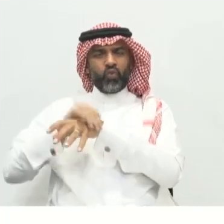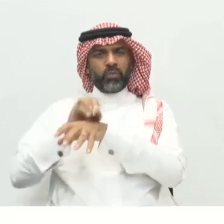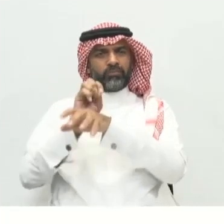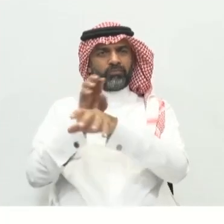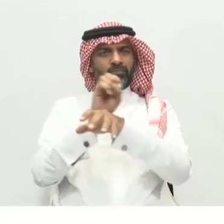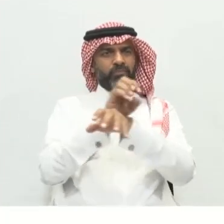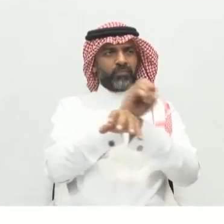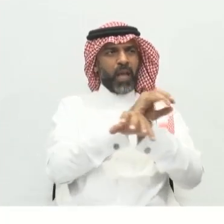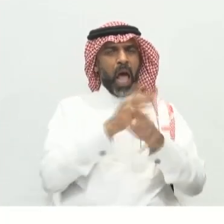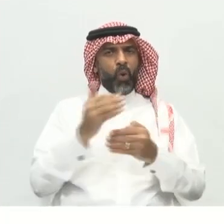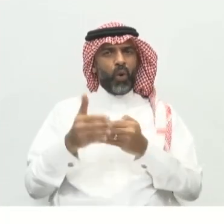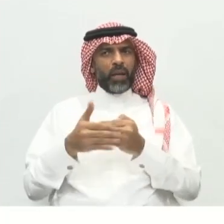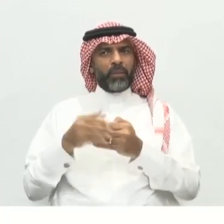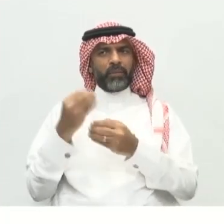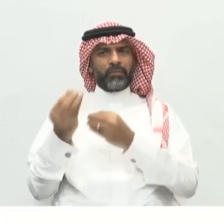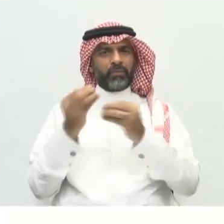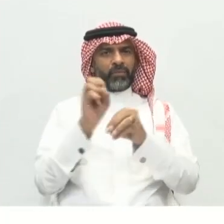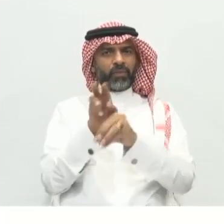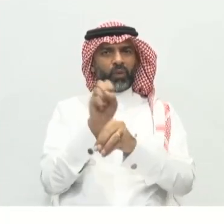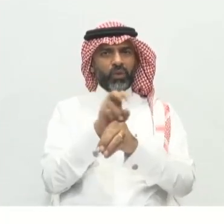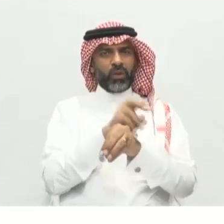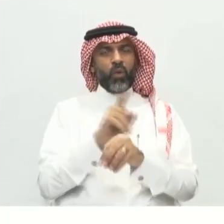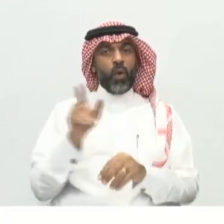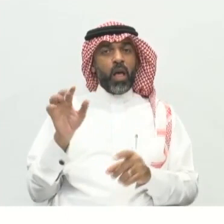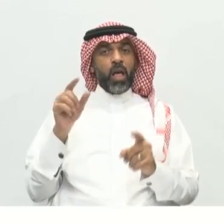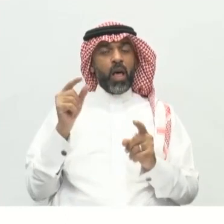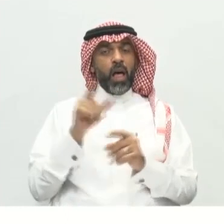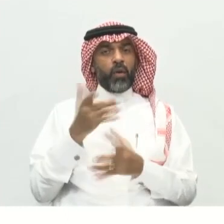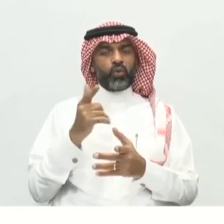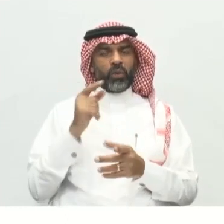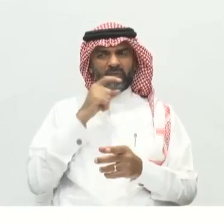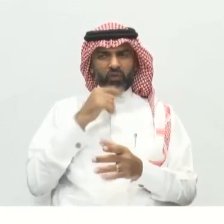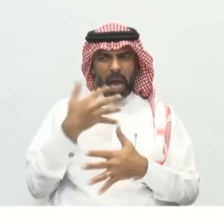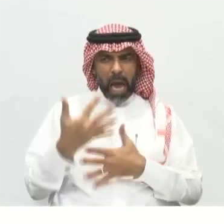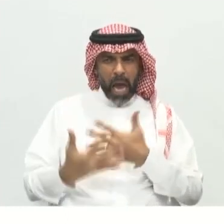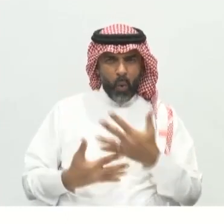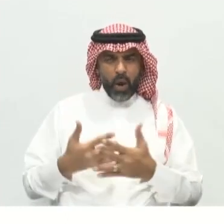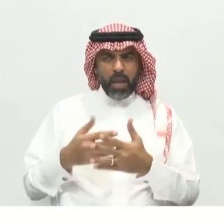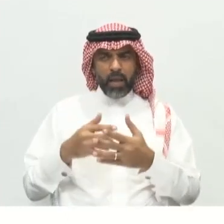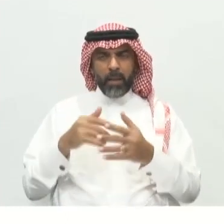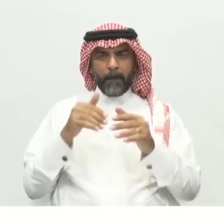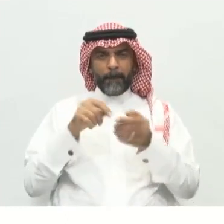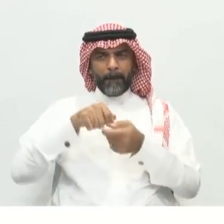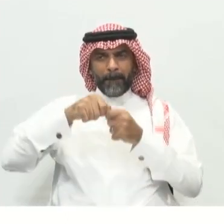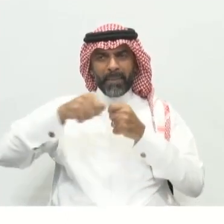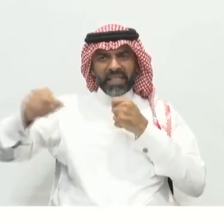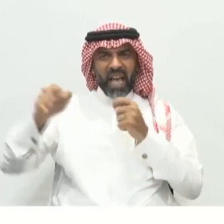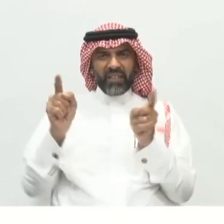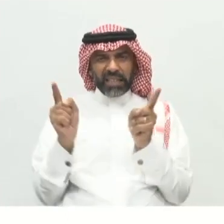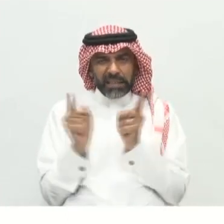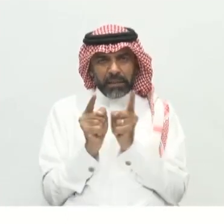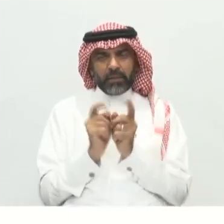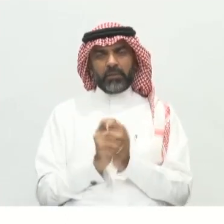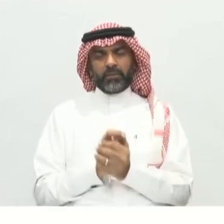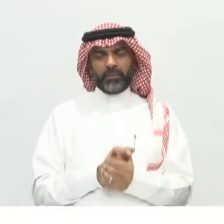لمجموعه من العملاء والهدف او الداله الرياضيه من ذلك تقليل المسافه الاجماليه المقطوعه الى الحد الادنى